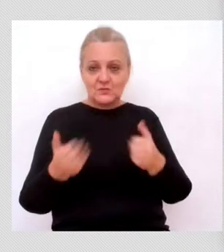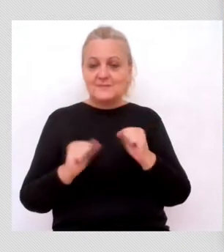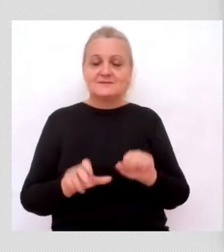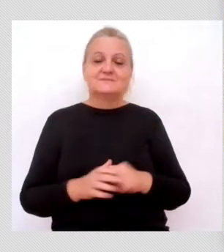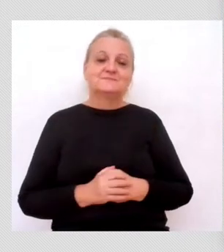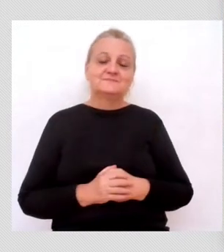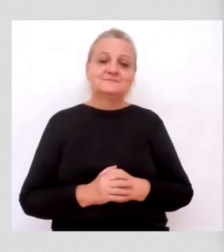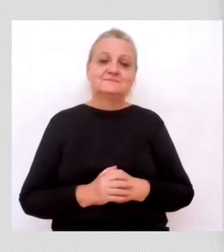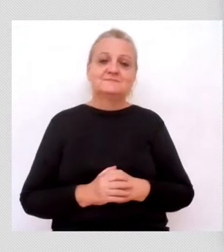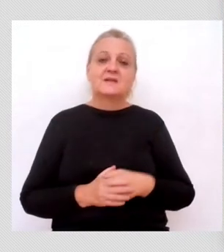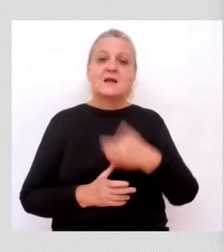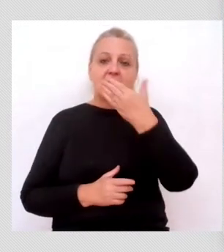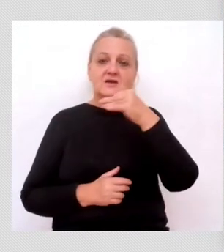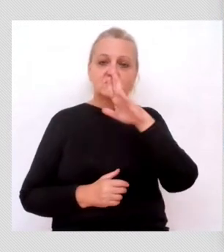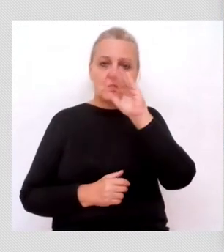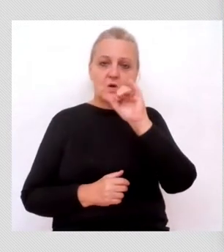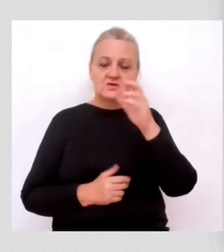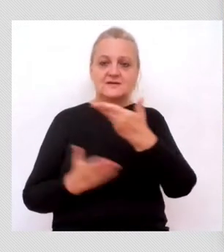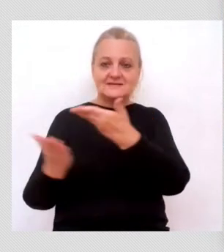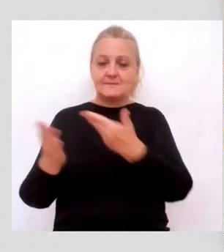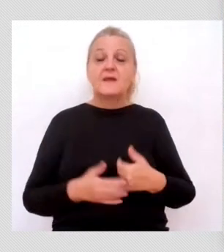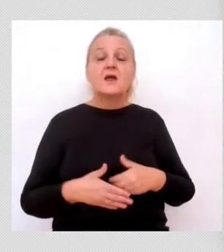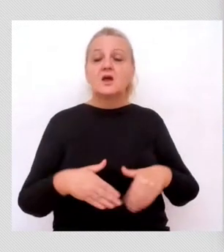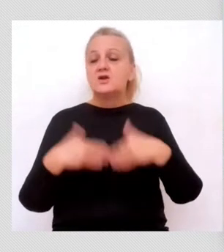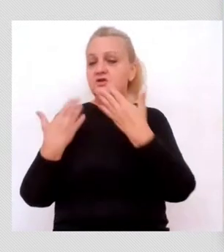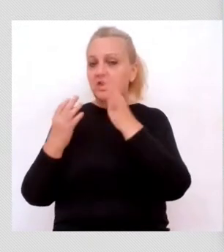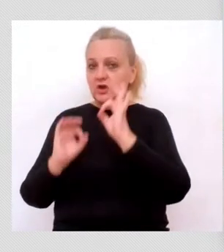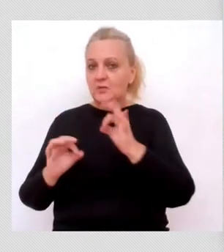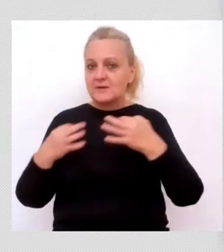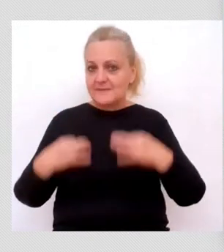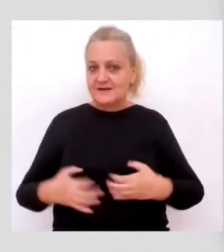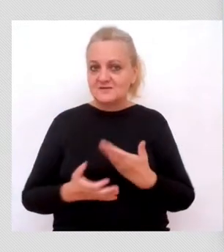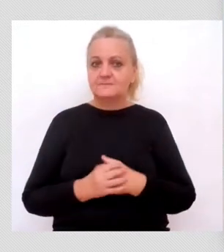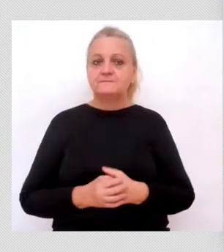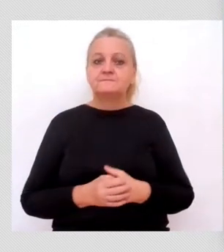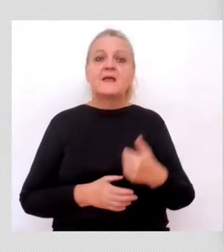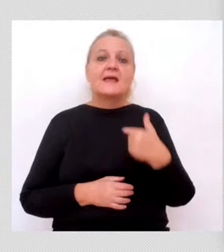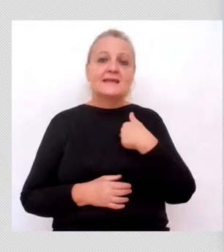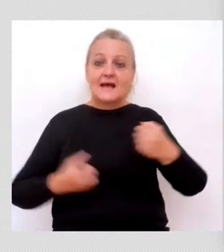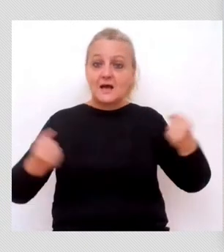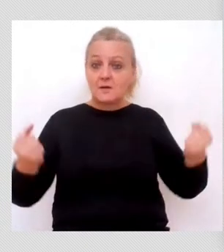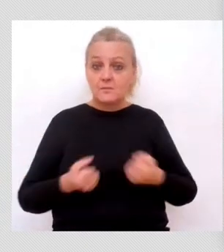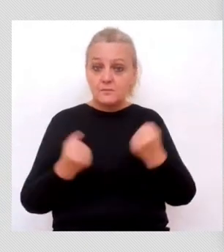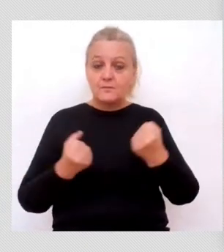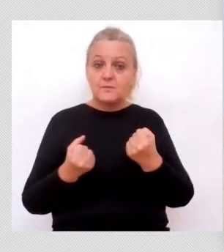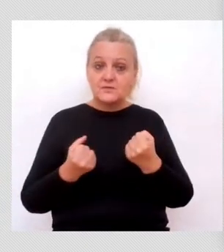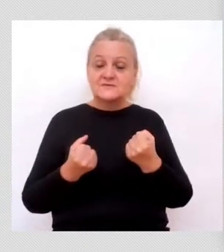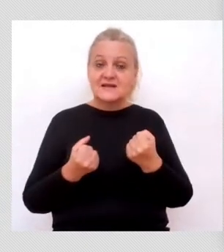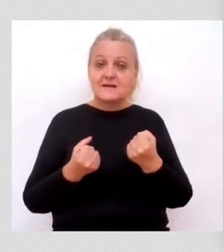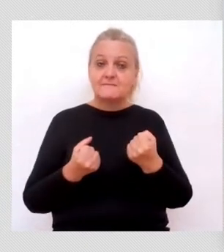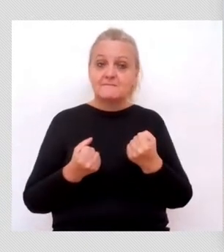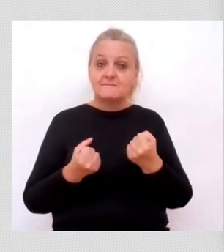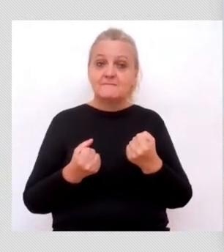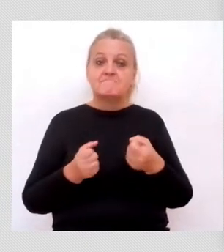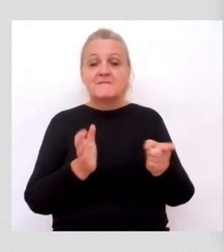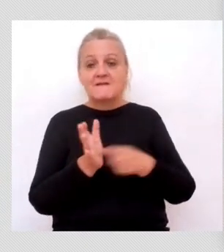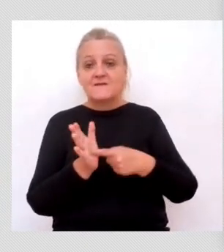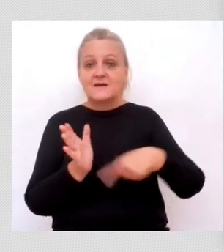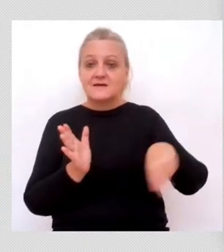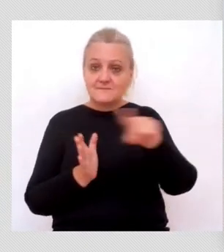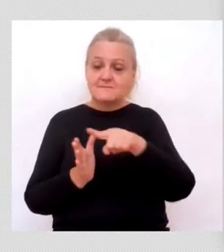Waszak, bardzo proszę, Marcin. Dzień dobry Państwu. No ja postaram się wyjść naprzeciwko tym oczekiwaniom, żeby